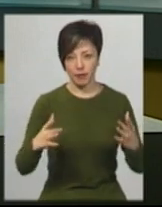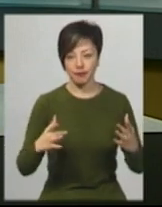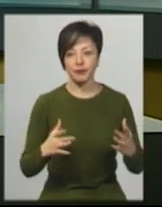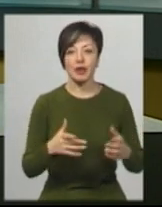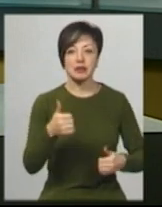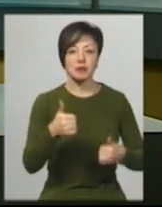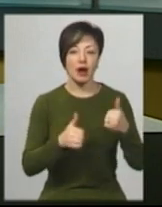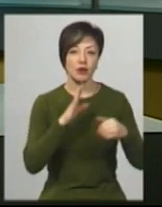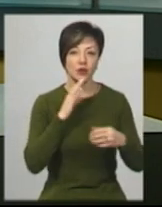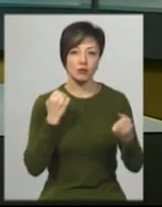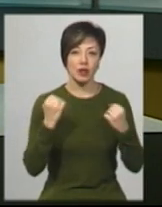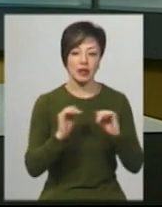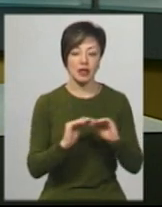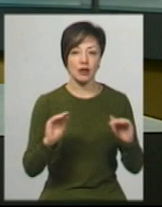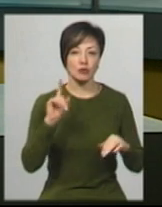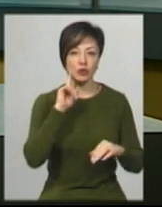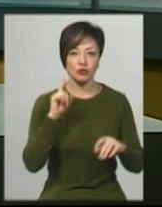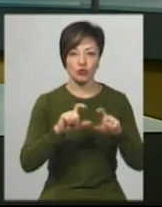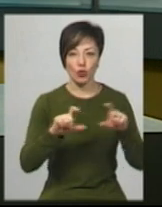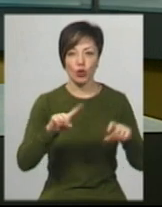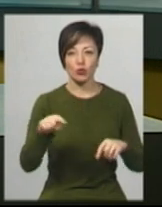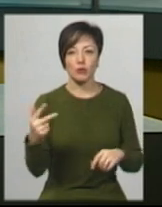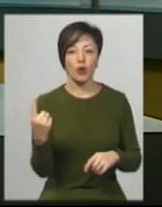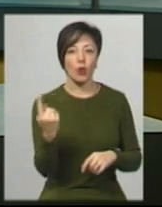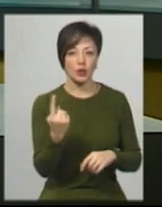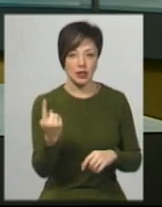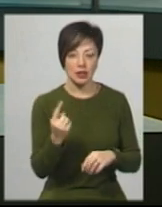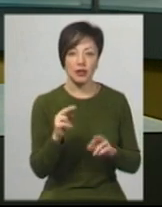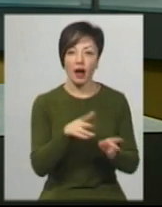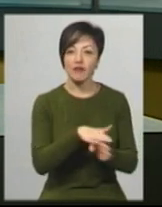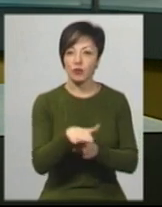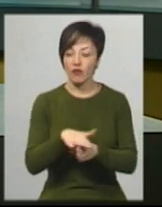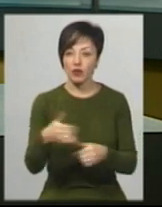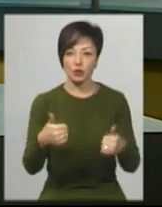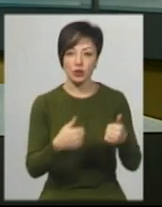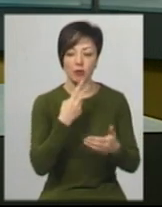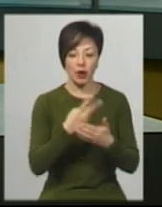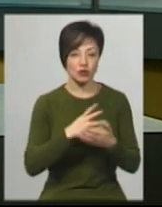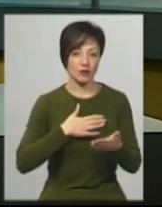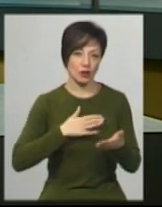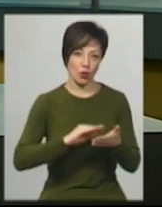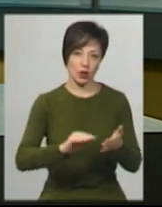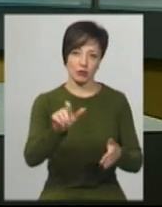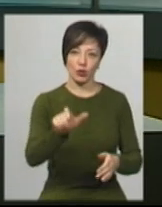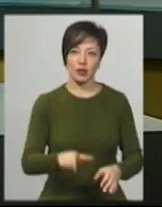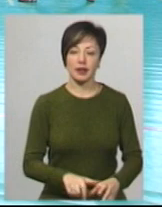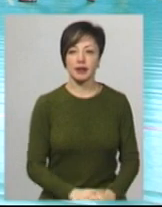Змагаються спортсменки у дитячо-юнацькій спортивній школі номер 1. Як відбувається турнір, бачив Андрій Гуменний.